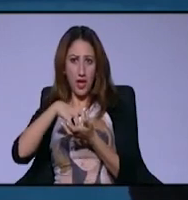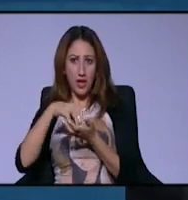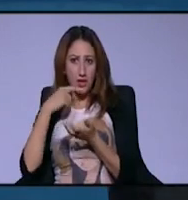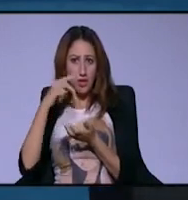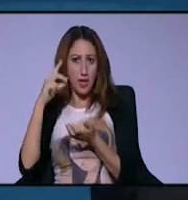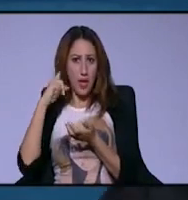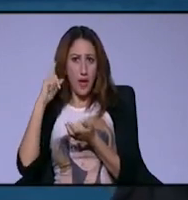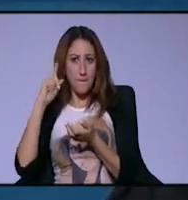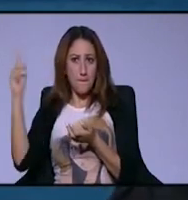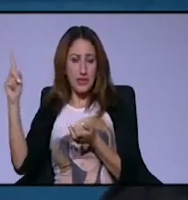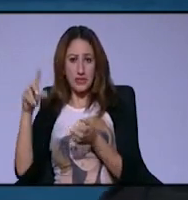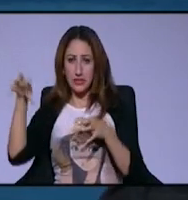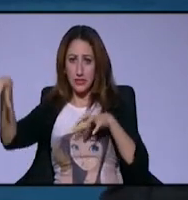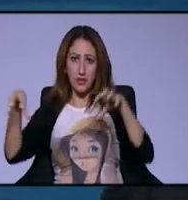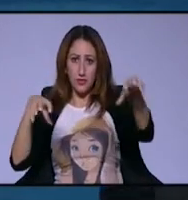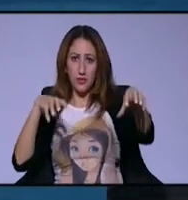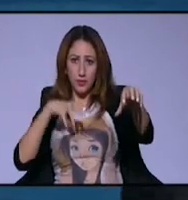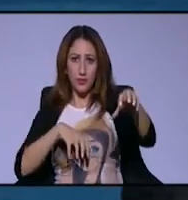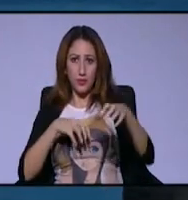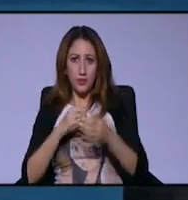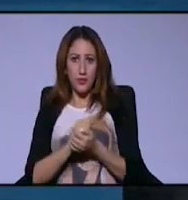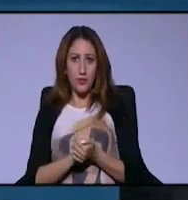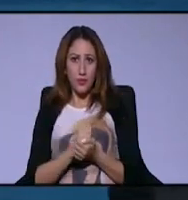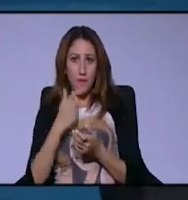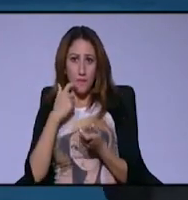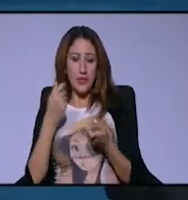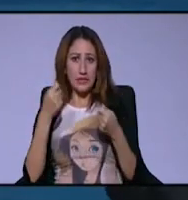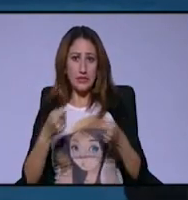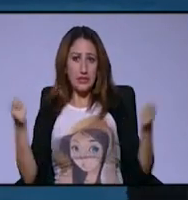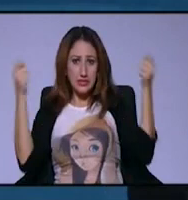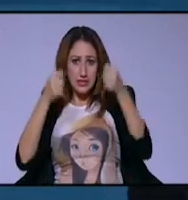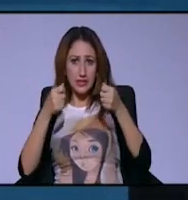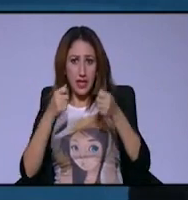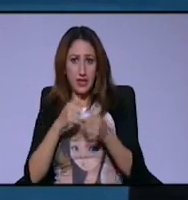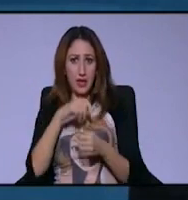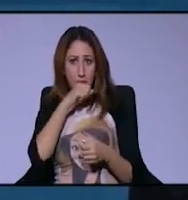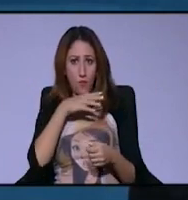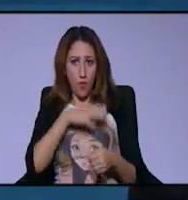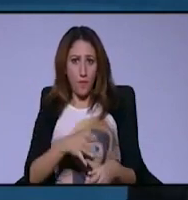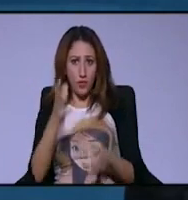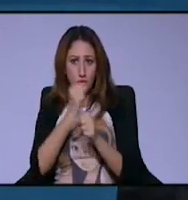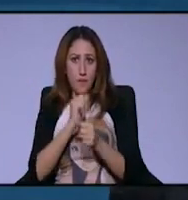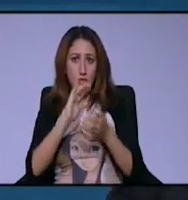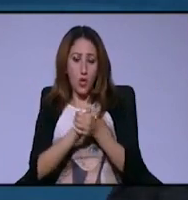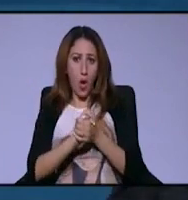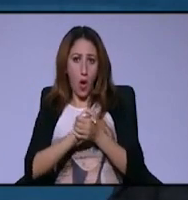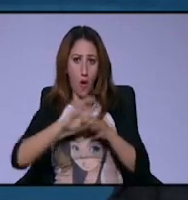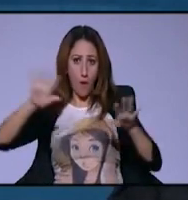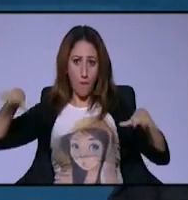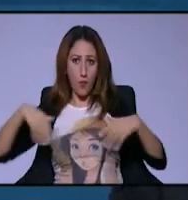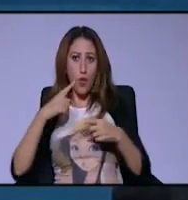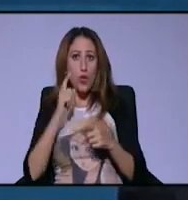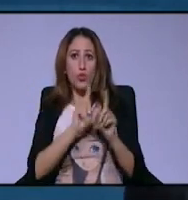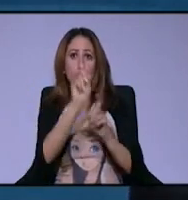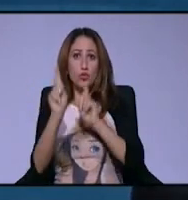المدينة المنورة من ناحية أخرى. لما حصل هذا التكتل بدأ عليه الصلاة والسلام يجمع أصحابه